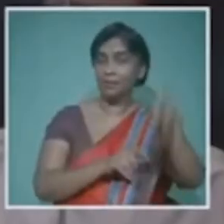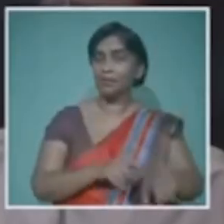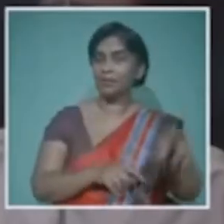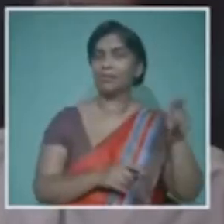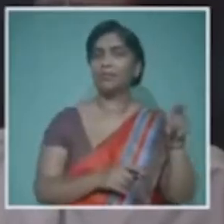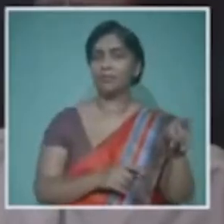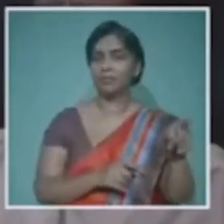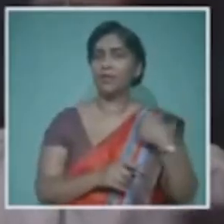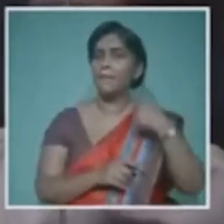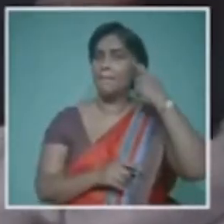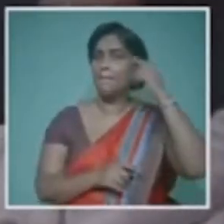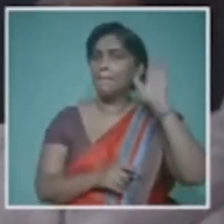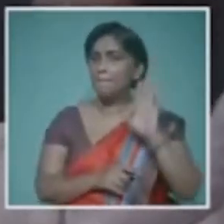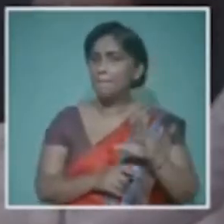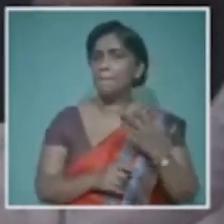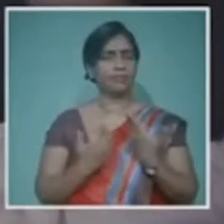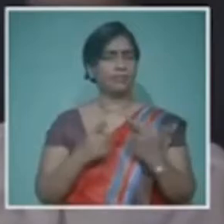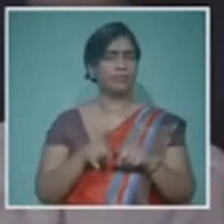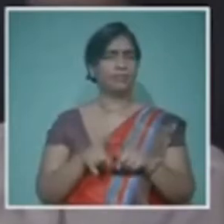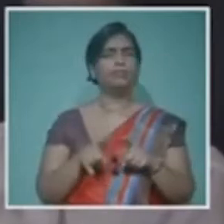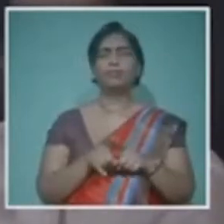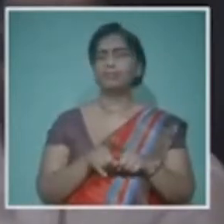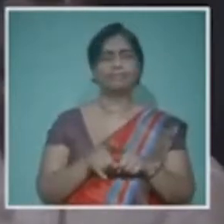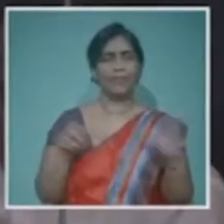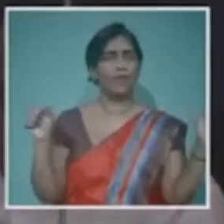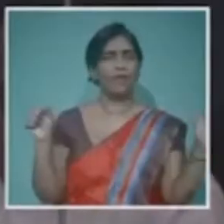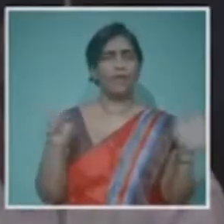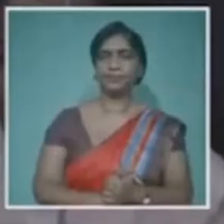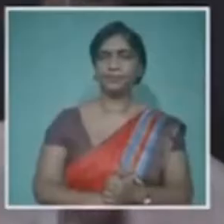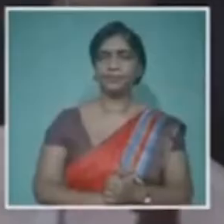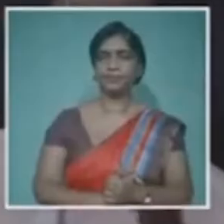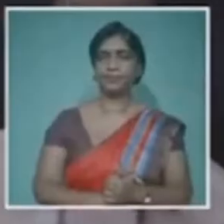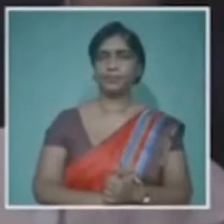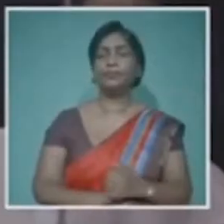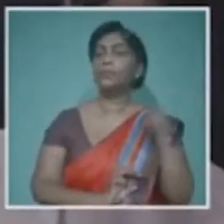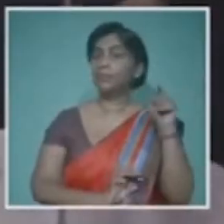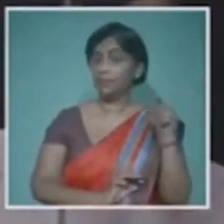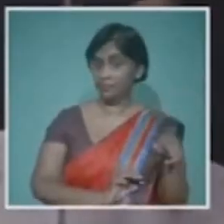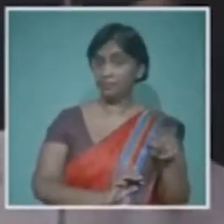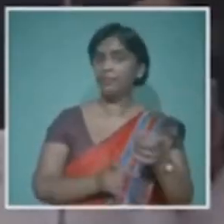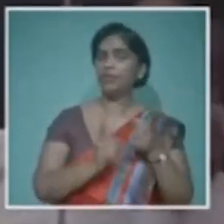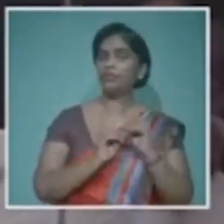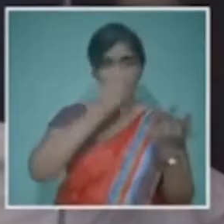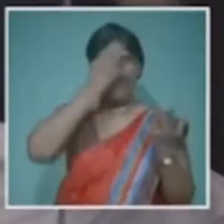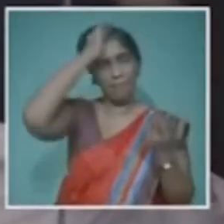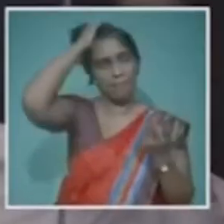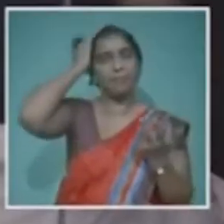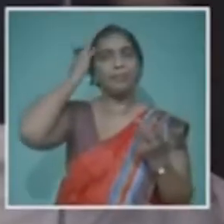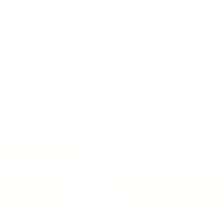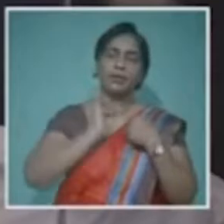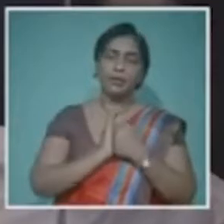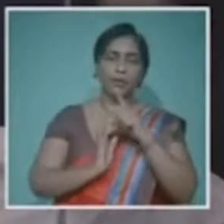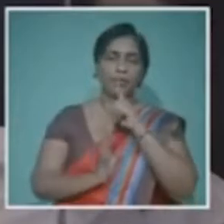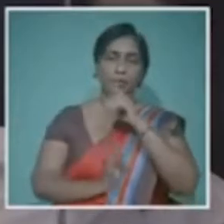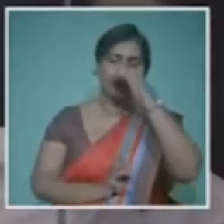තිබිච්ච අපේක්ෂාවන් බලාපොරොත්තු සම්පූර්ණයෙන් කඩා වැටුණා. ඒ තත්ත්වයේ එහෙමම තියන්න බෑ කරු